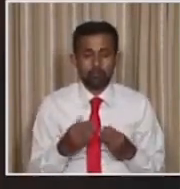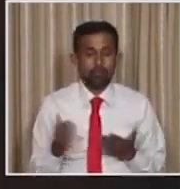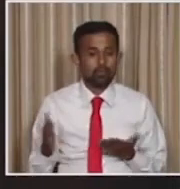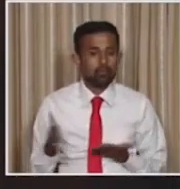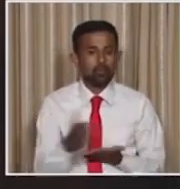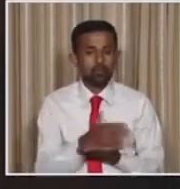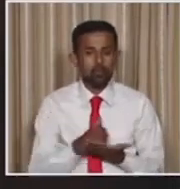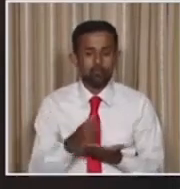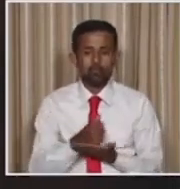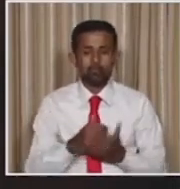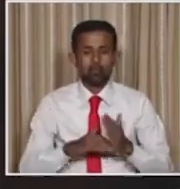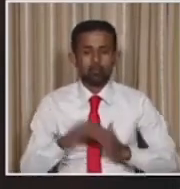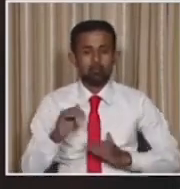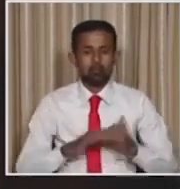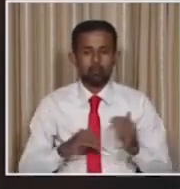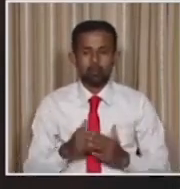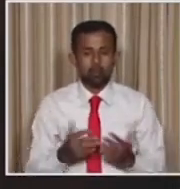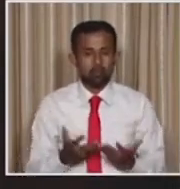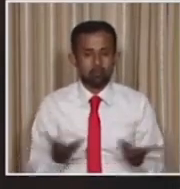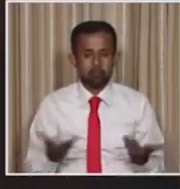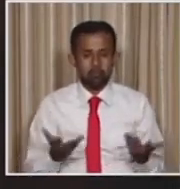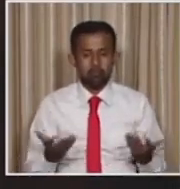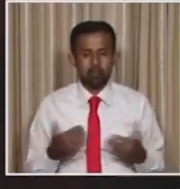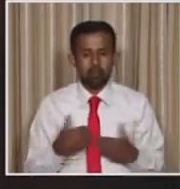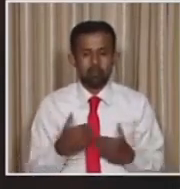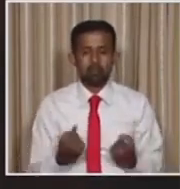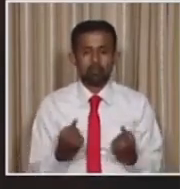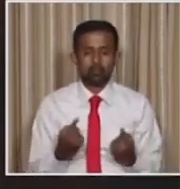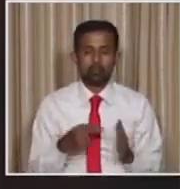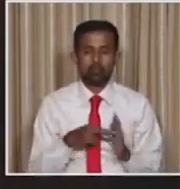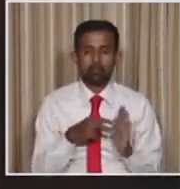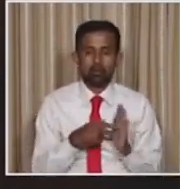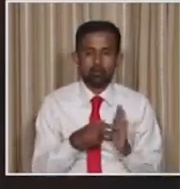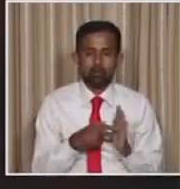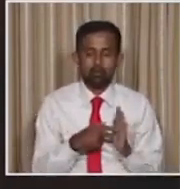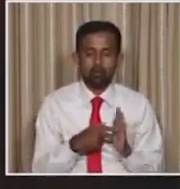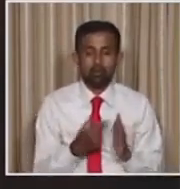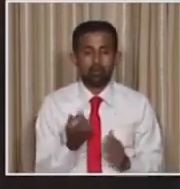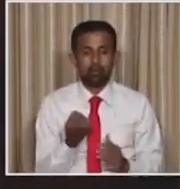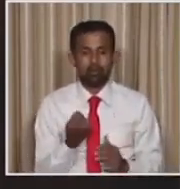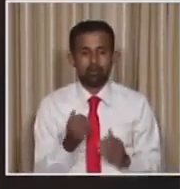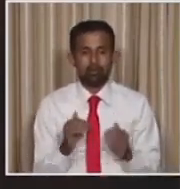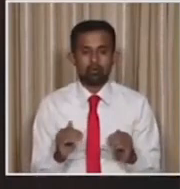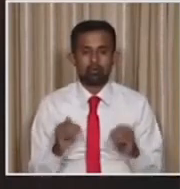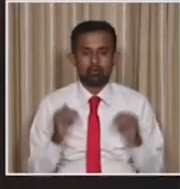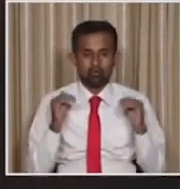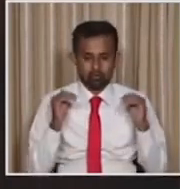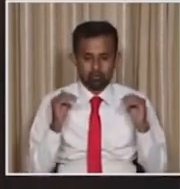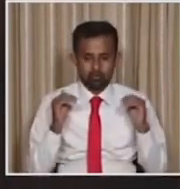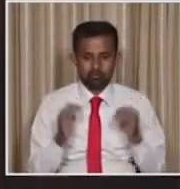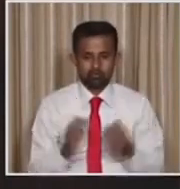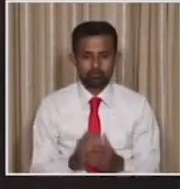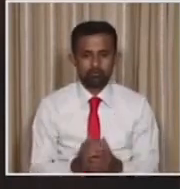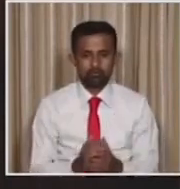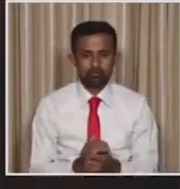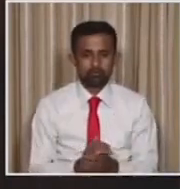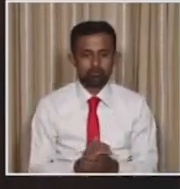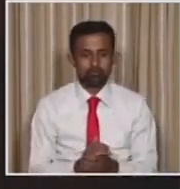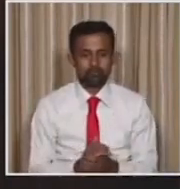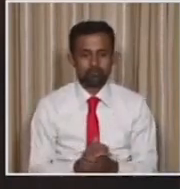මුළුමනින්ම පාවිච්චි කරන්න බැරි වුණා අපිට අවශ්‍ය කරන ආර්ථික ආකෘතිය ගොඩනගා